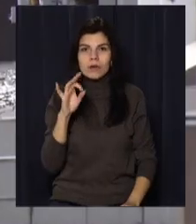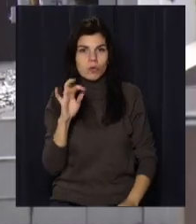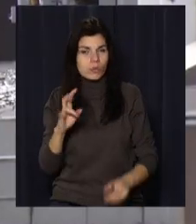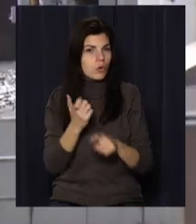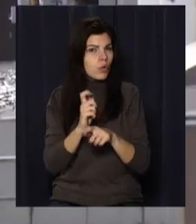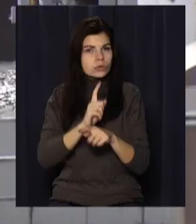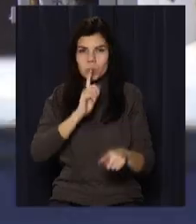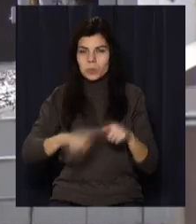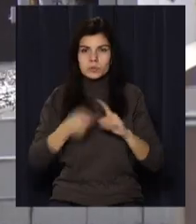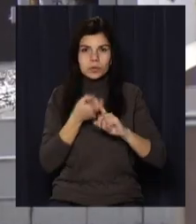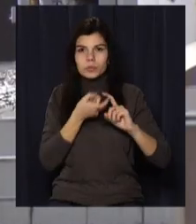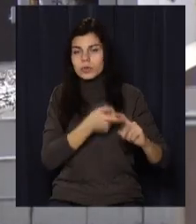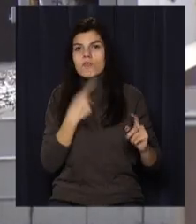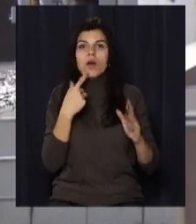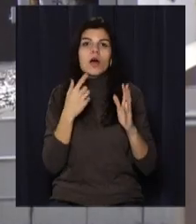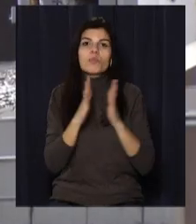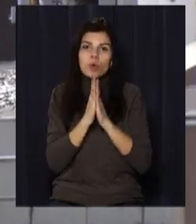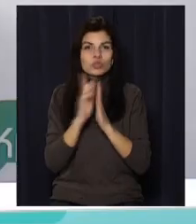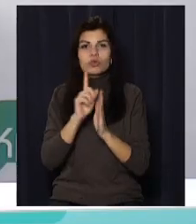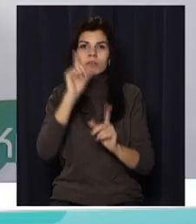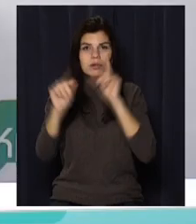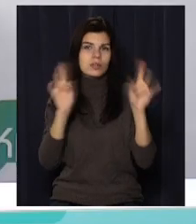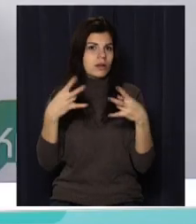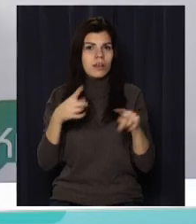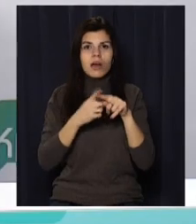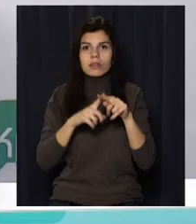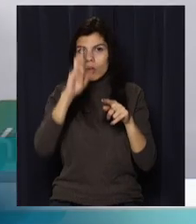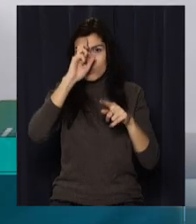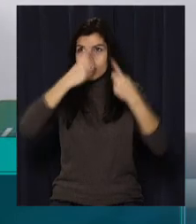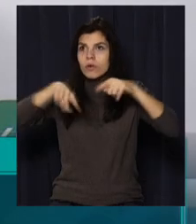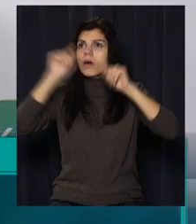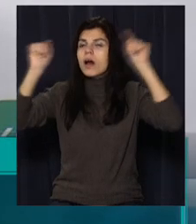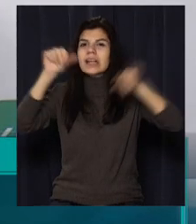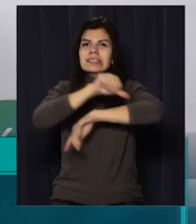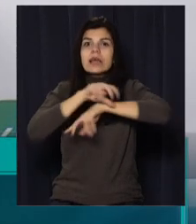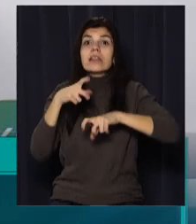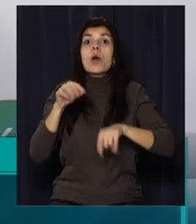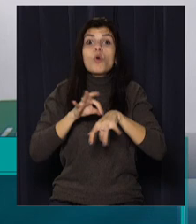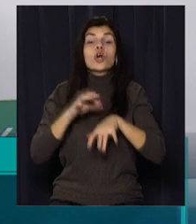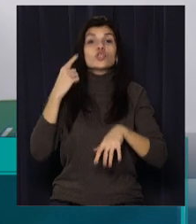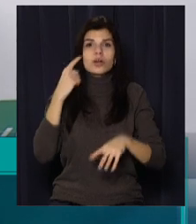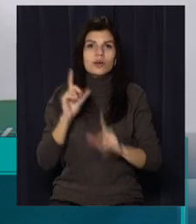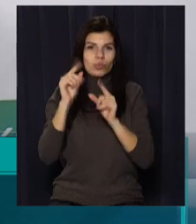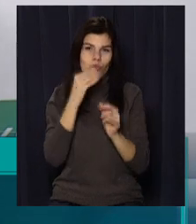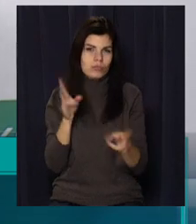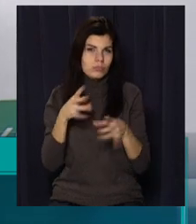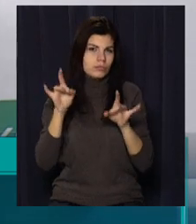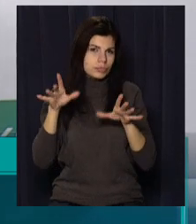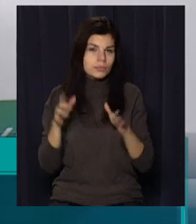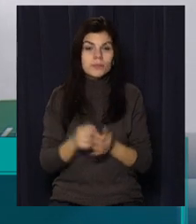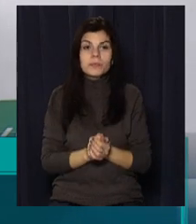зареєстрований омікрон, а це 90 держав. Клінічний перебіг хвороби не важкий.